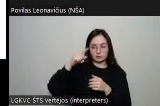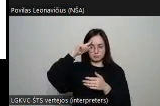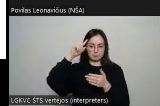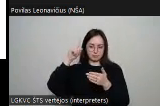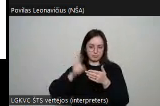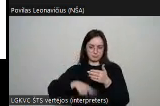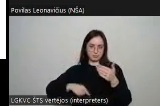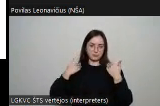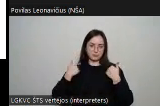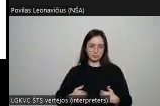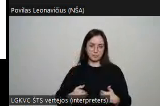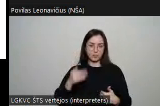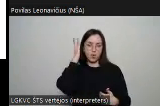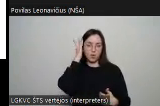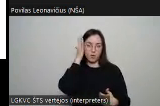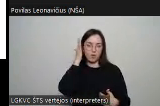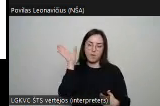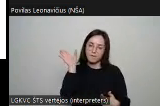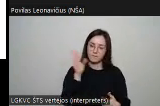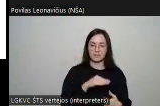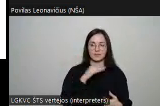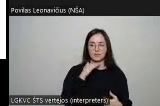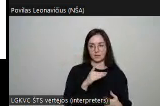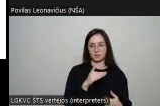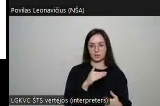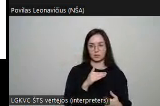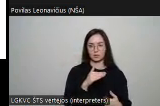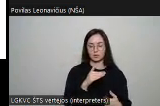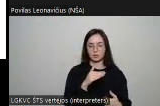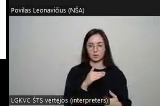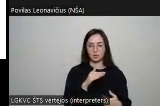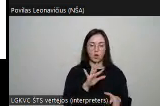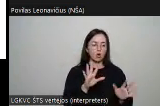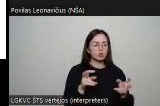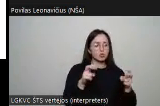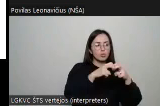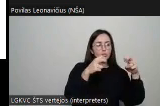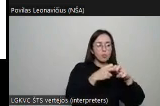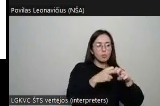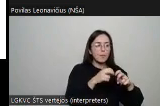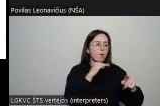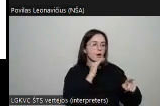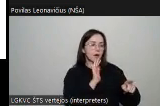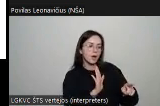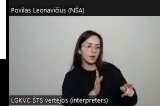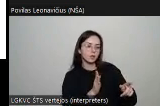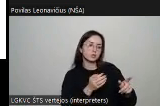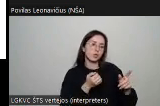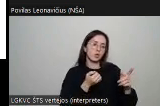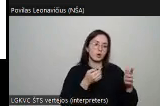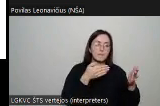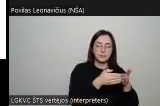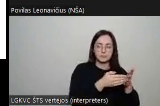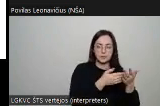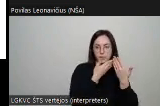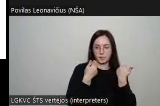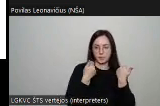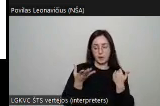mano, kad viskas yra aišku, nėra ko nors nepažįstama ar kažko tai neįveikiama. Jiems yra